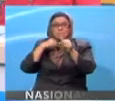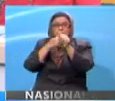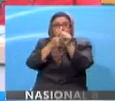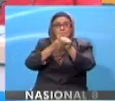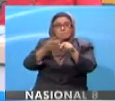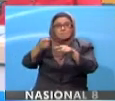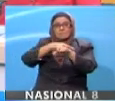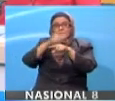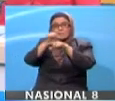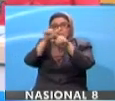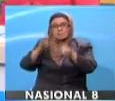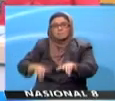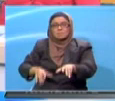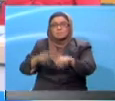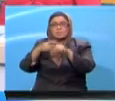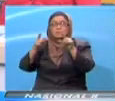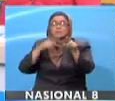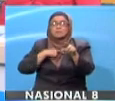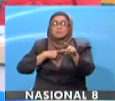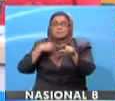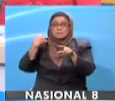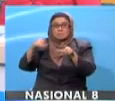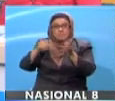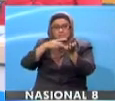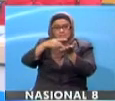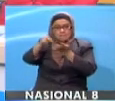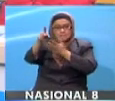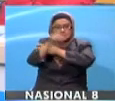menyelesaikan saman dan menghadiri perbicaraan di mahkamah.